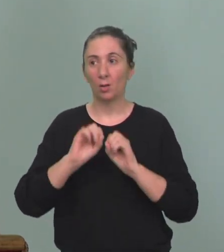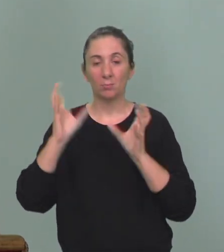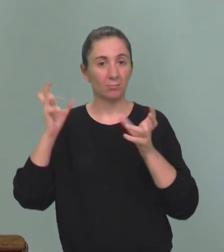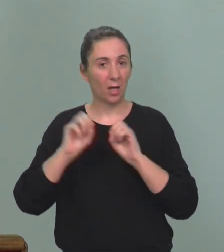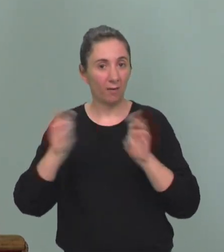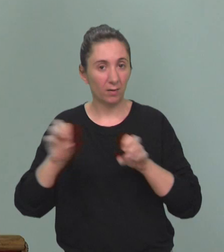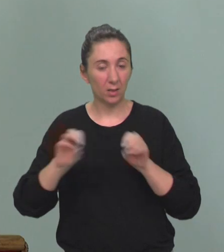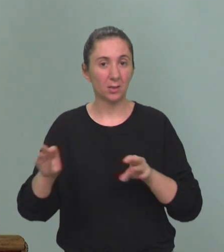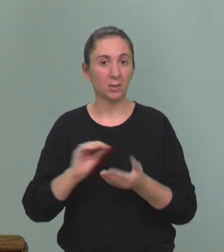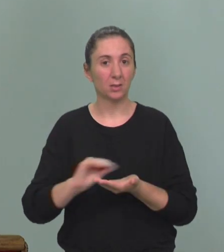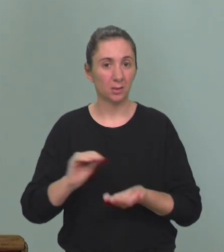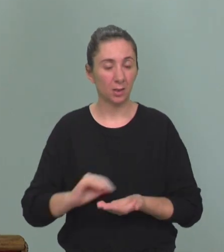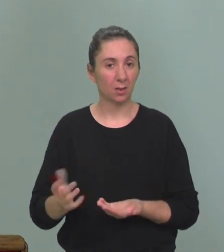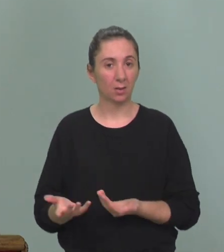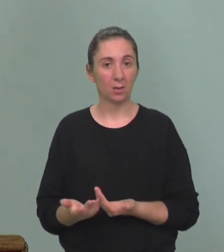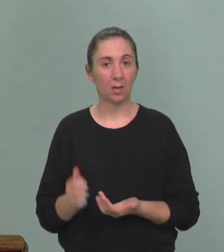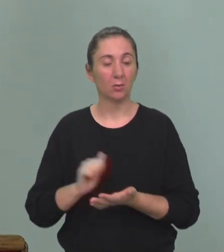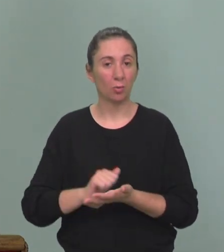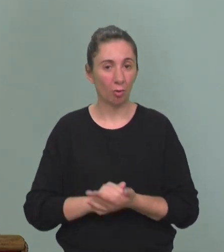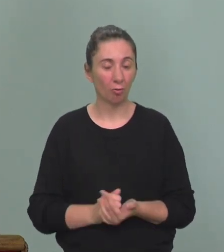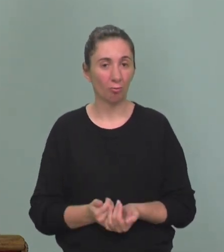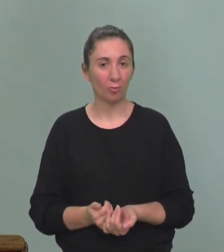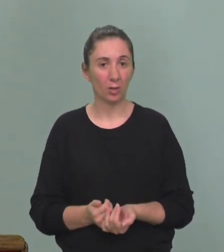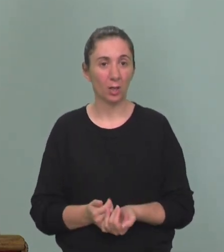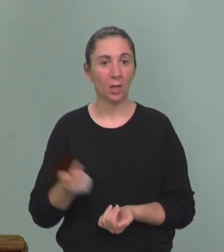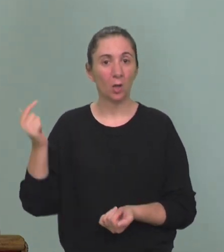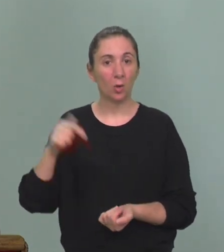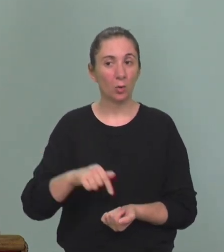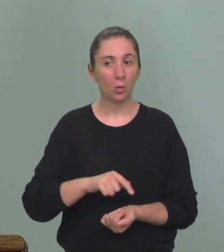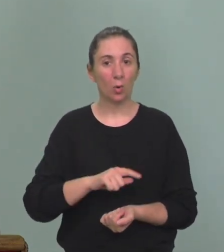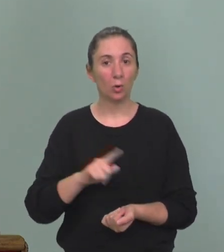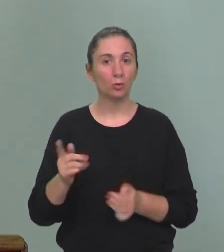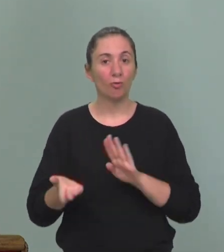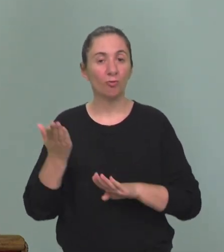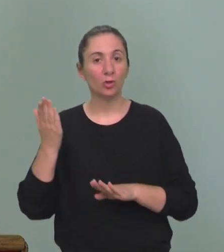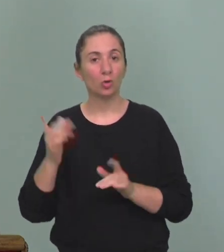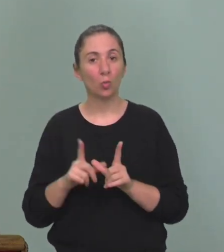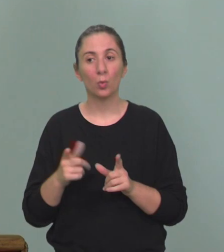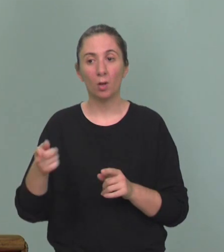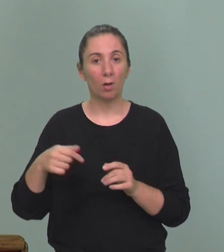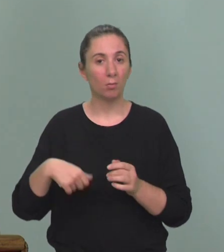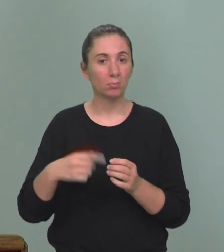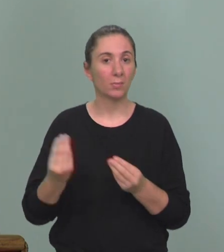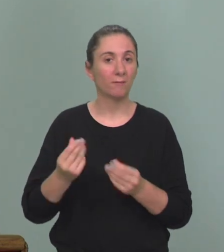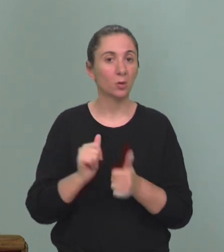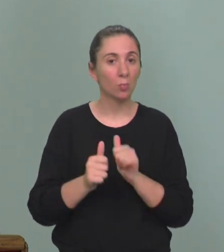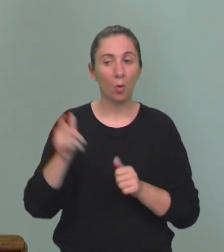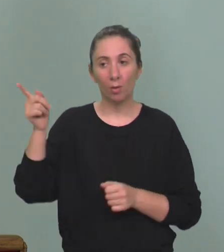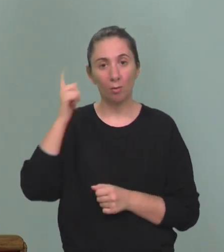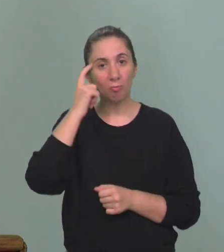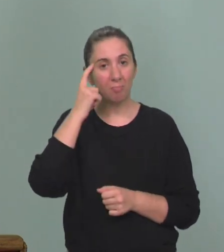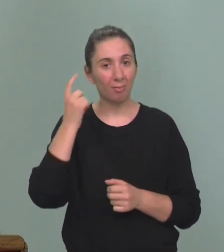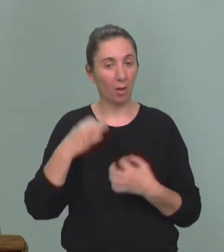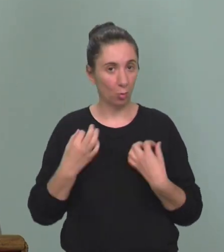medijska eksponiranost, dolazi do sve većeg utjecaja na sportaše i na to njihovo